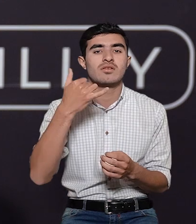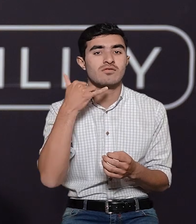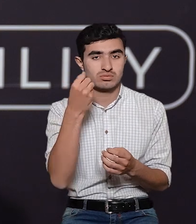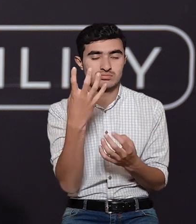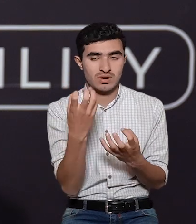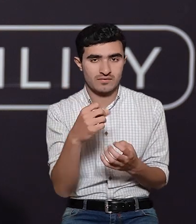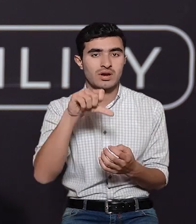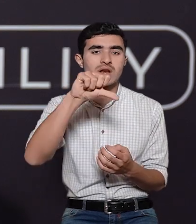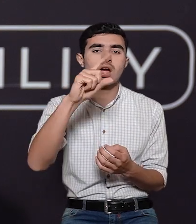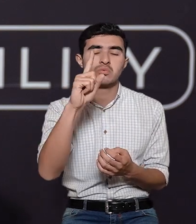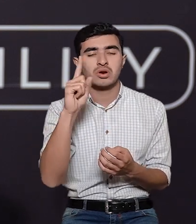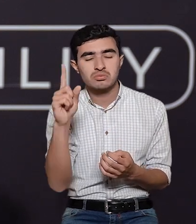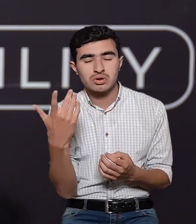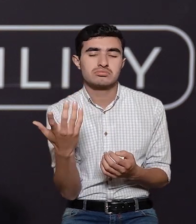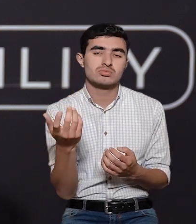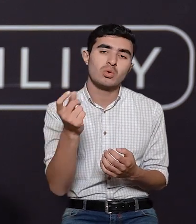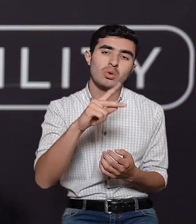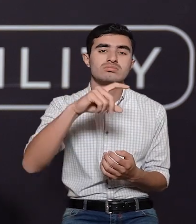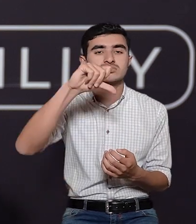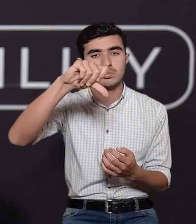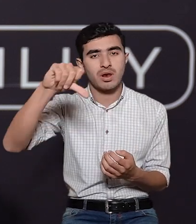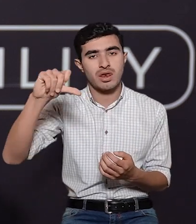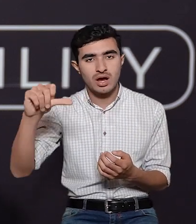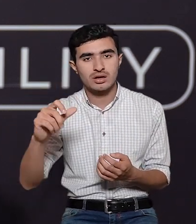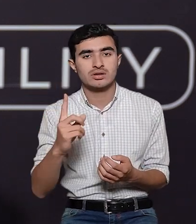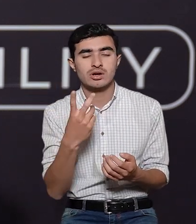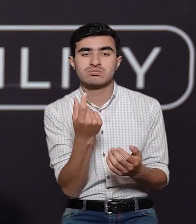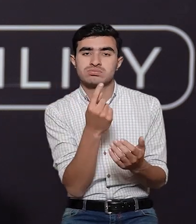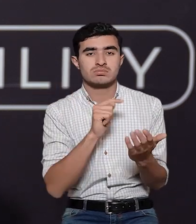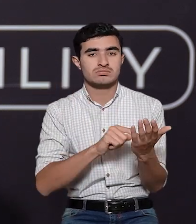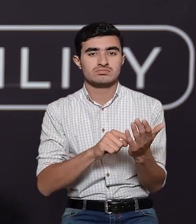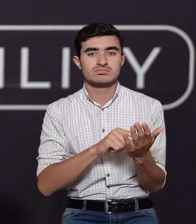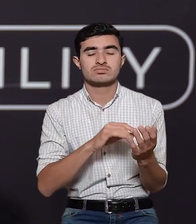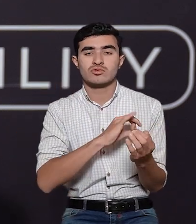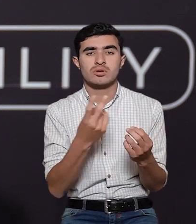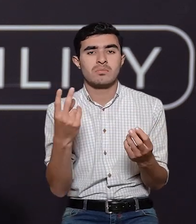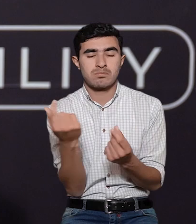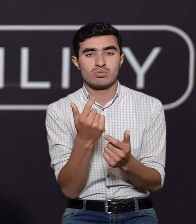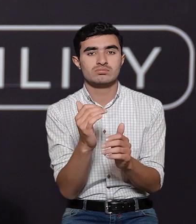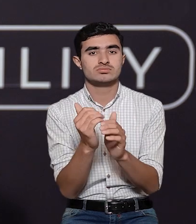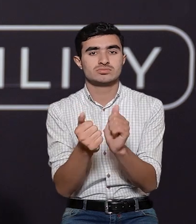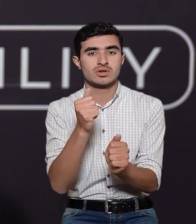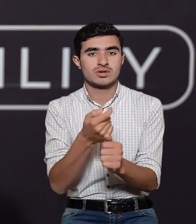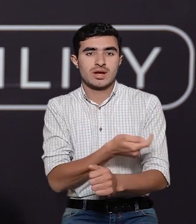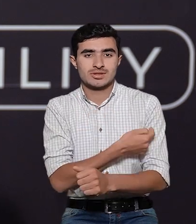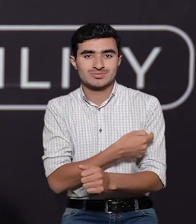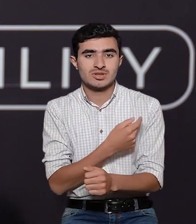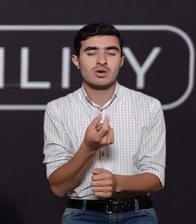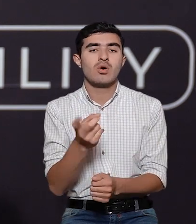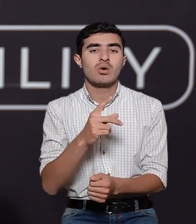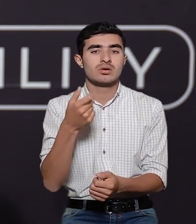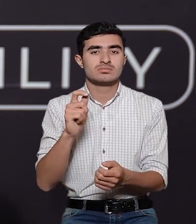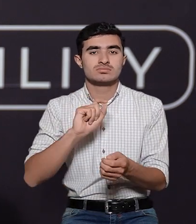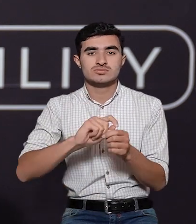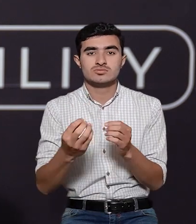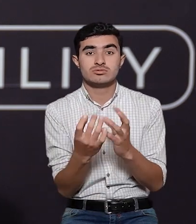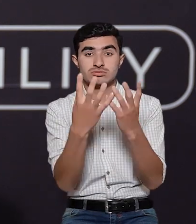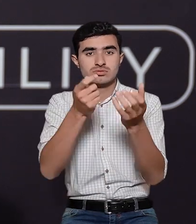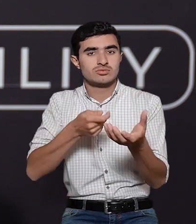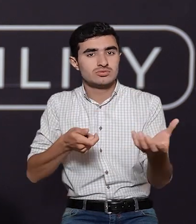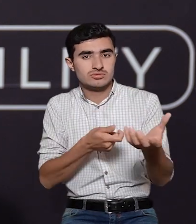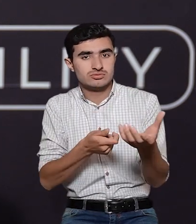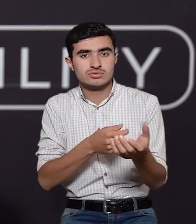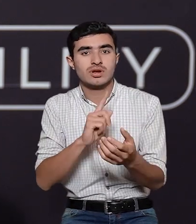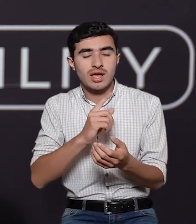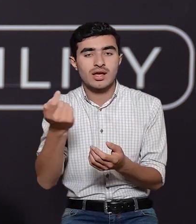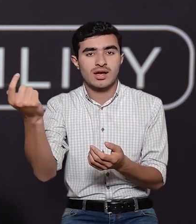911 999، تاکہ وہاں پہ کوئی بھی آپ ڈائل کرتے ہیں تو فوراً تربیت یافتہ ایمرجنسی سروسز آپ کی مدد کے لیے آتی ہیں۔ لیکن